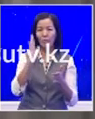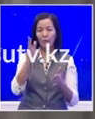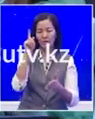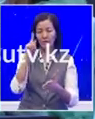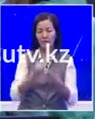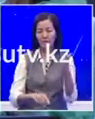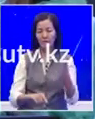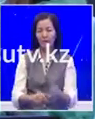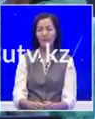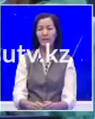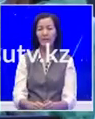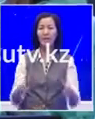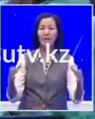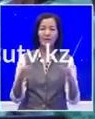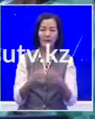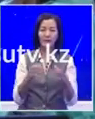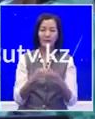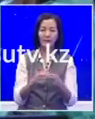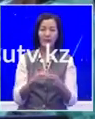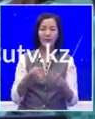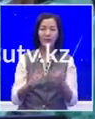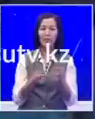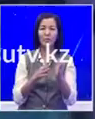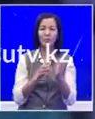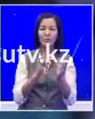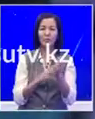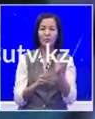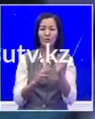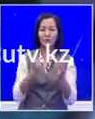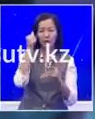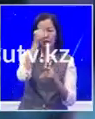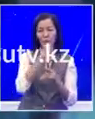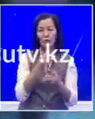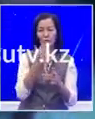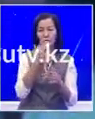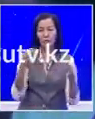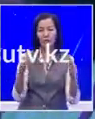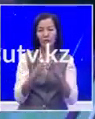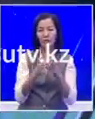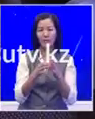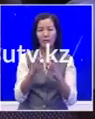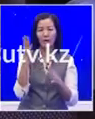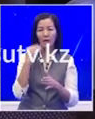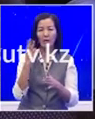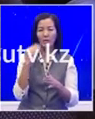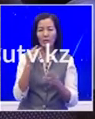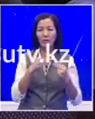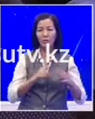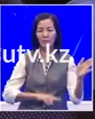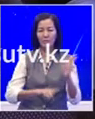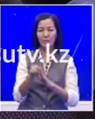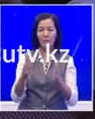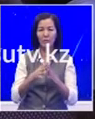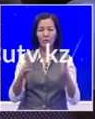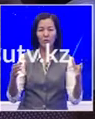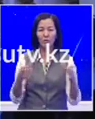сенімім мол. Ақжауын камералық оркестрі 1997 жылы ұлттық ансамбль болып Алматыда жұмысын бастаған еді. Кейін үлкен ұжымға